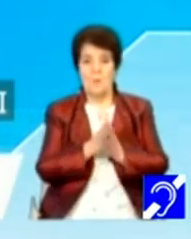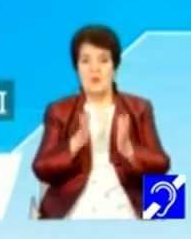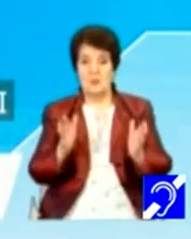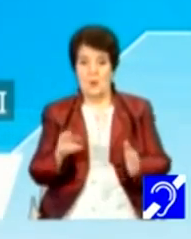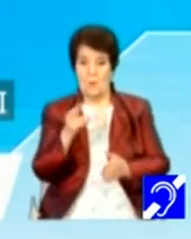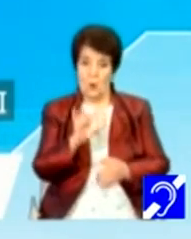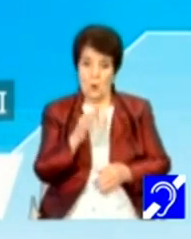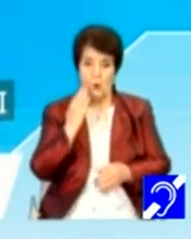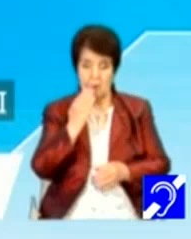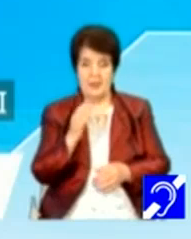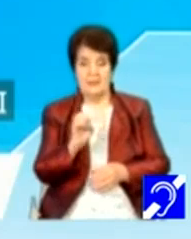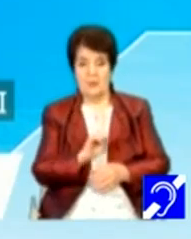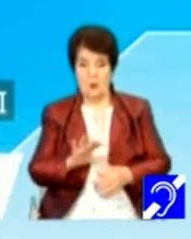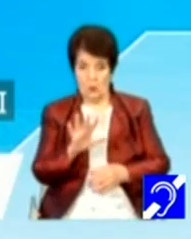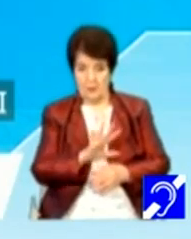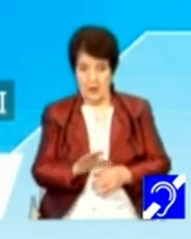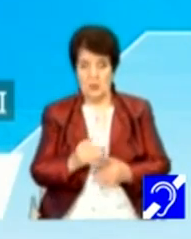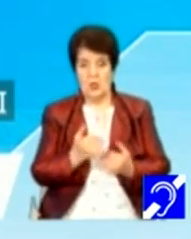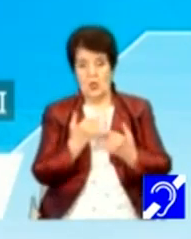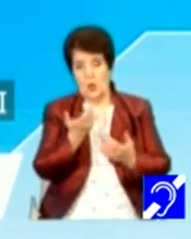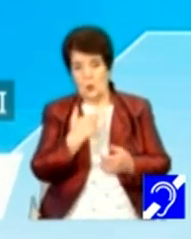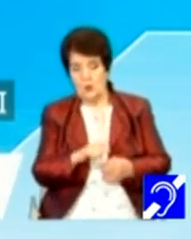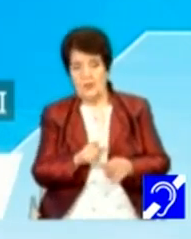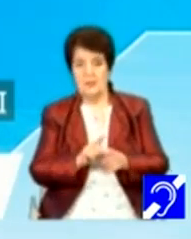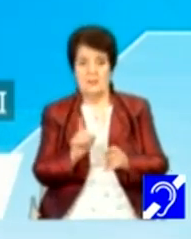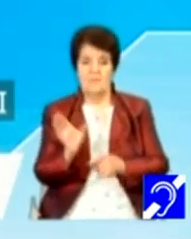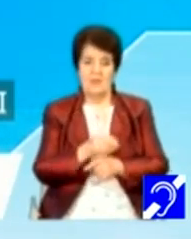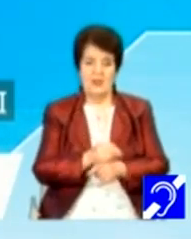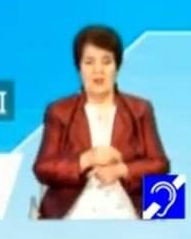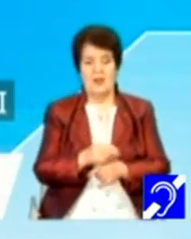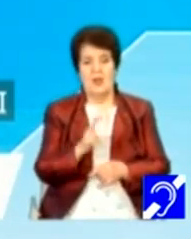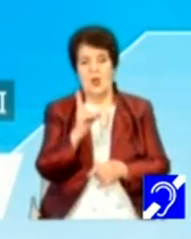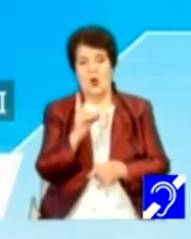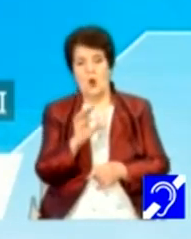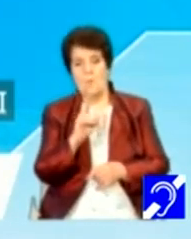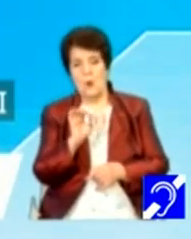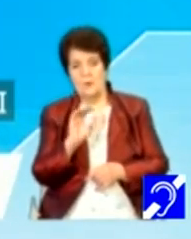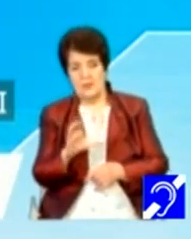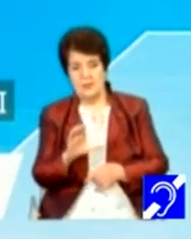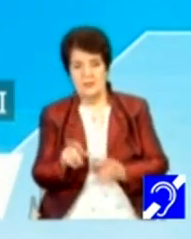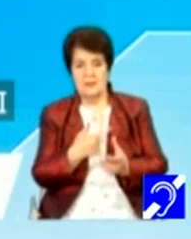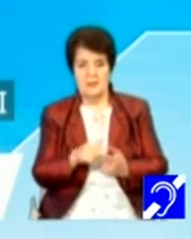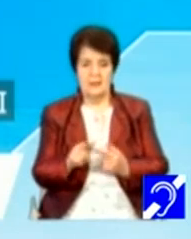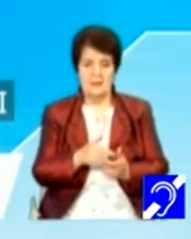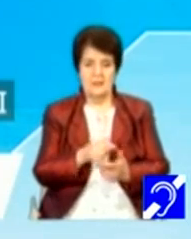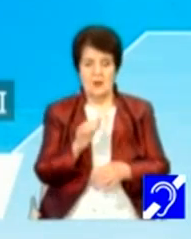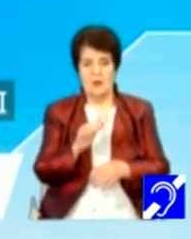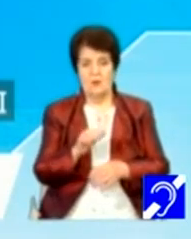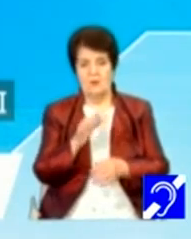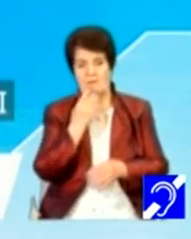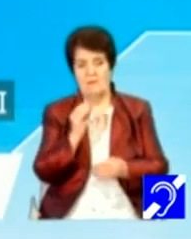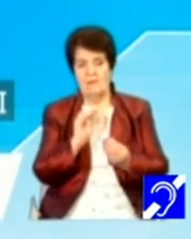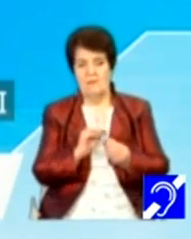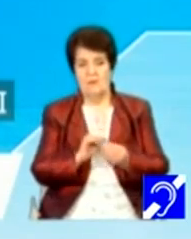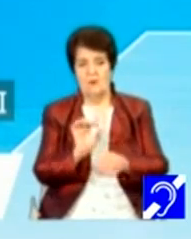majoritate pro-românească și pro-europeană, onestă, solidă, fără compromisuri și cu reforme reale, sau dacă vom bate din nou pasul pe loc și vom